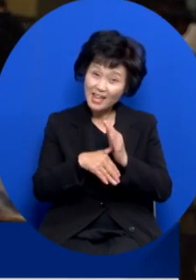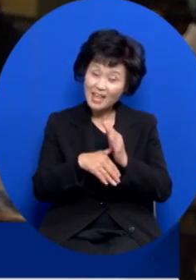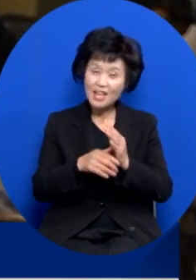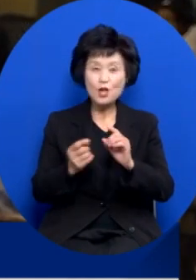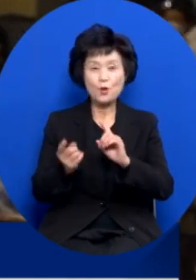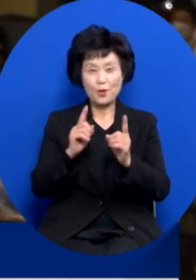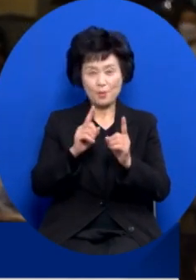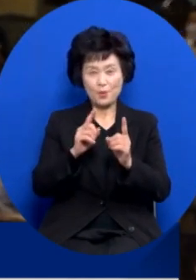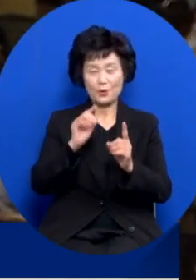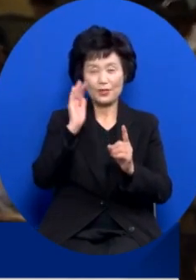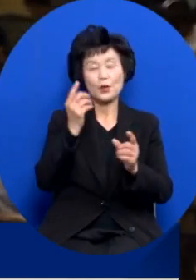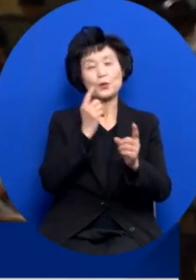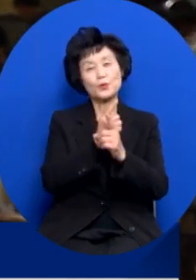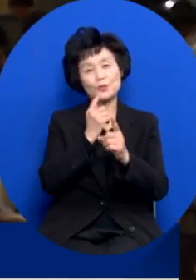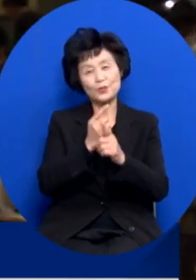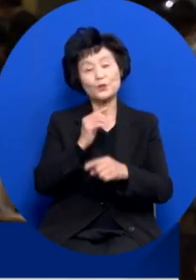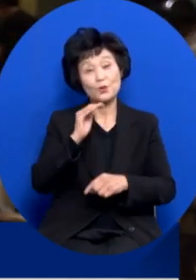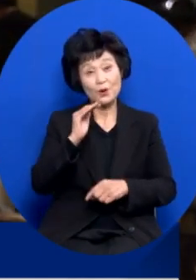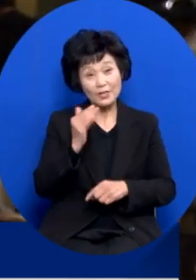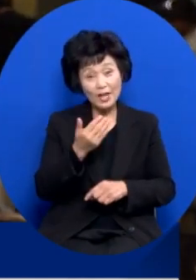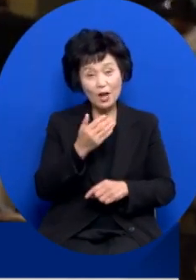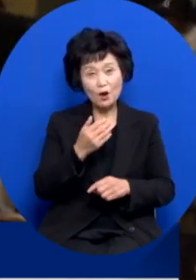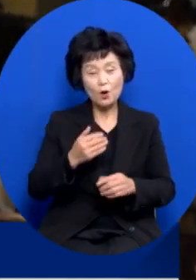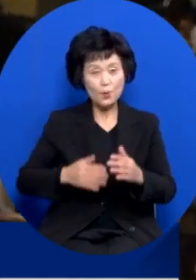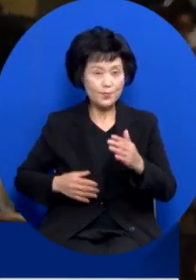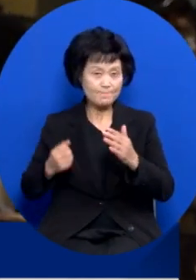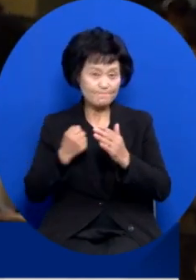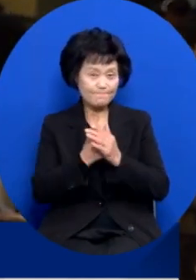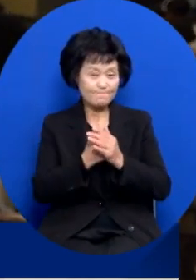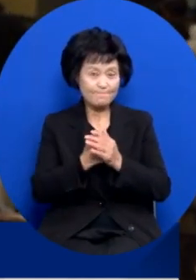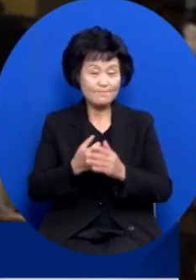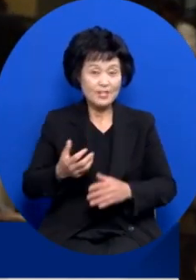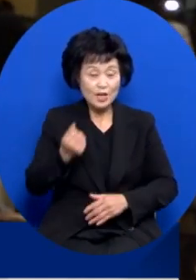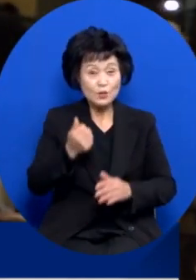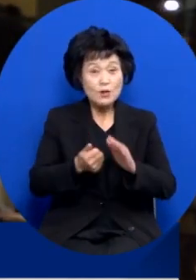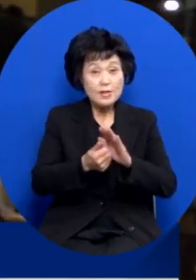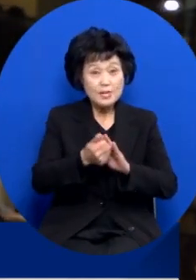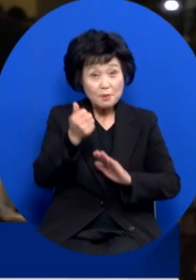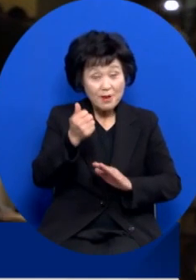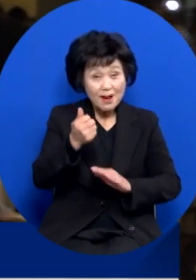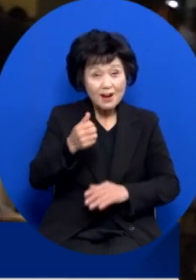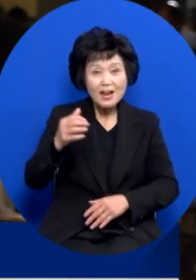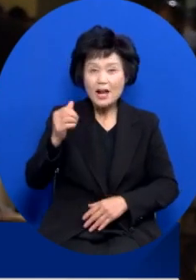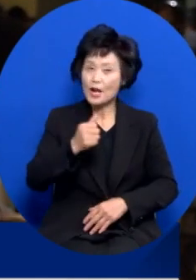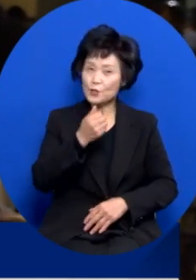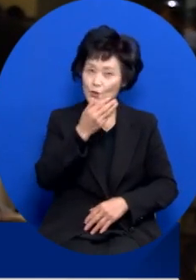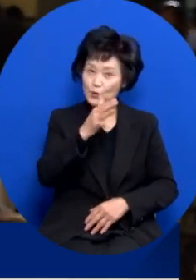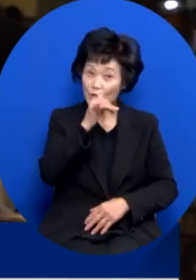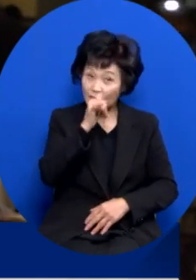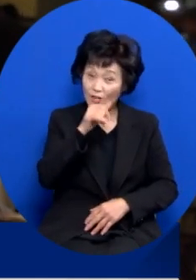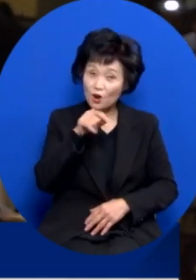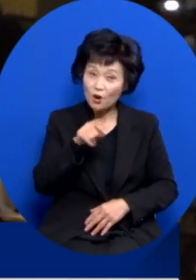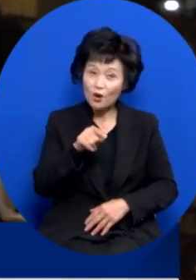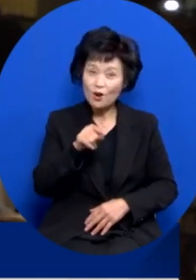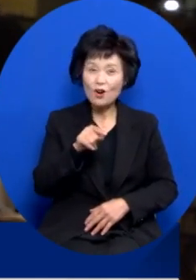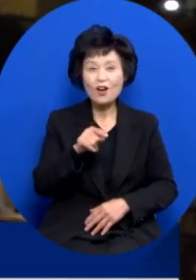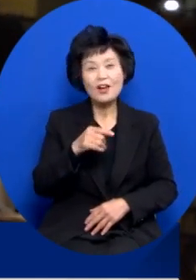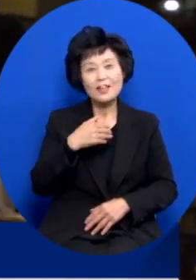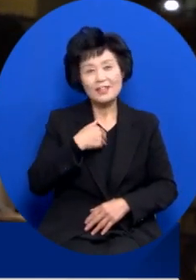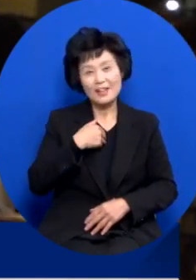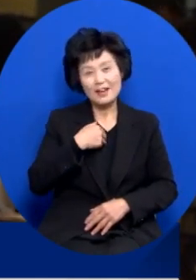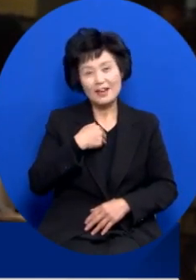회복되고 치유되고 그리고 용기를 얻고 희망을 얻게 되는 걸